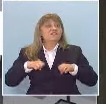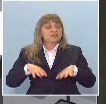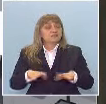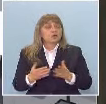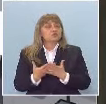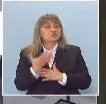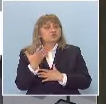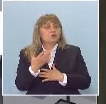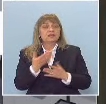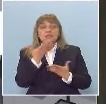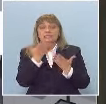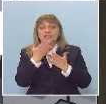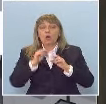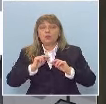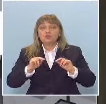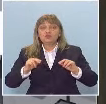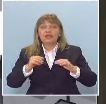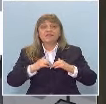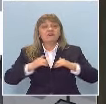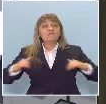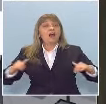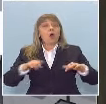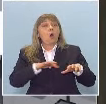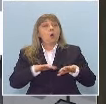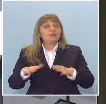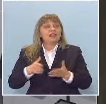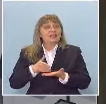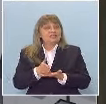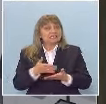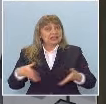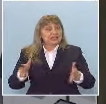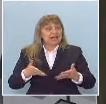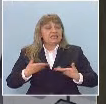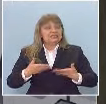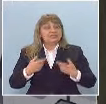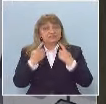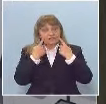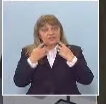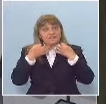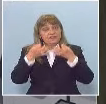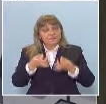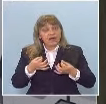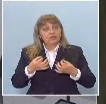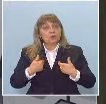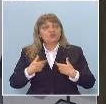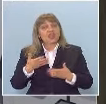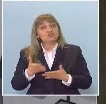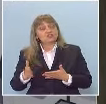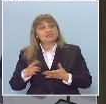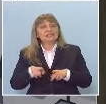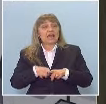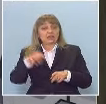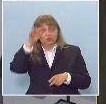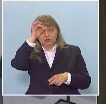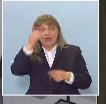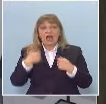за обучение в онлайн среда. Но се изисква и внимание от наша страна като ученици, понеже аз виждам